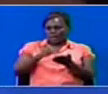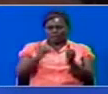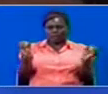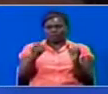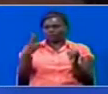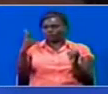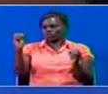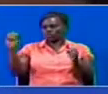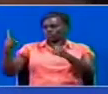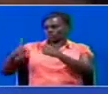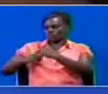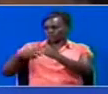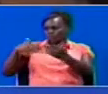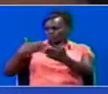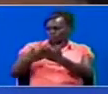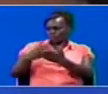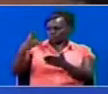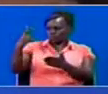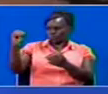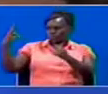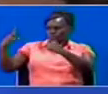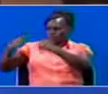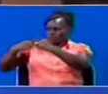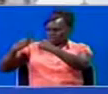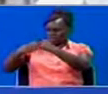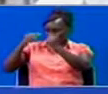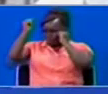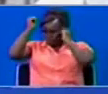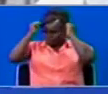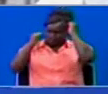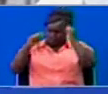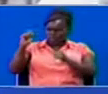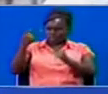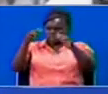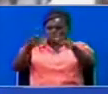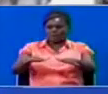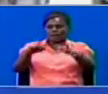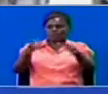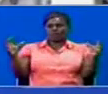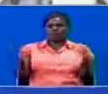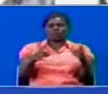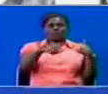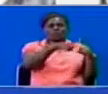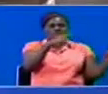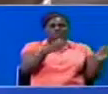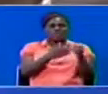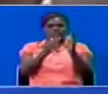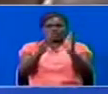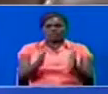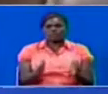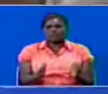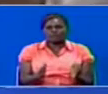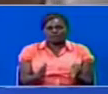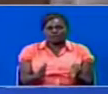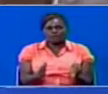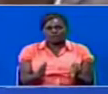mwaka 2006 hadi 2008, ambapo jeshi la Kenya lilizima kundi hilo na kumuua aliyekuwa kiongozi wake